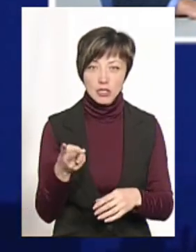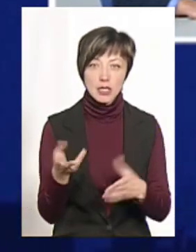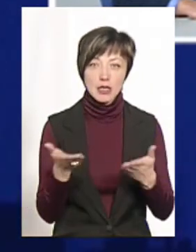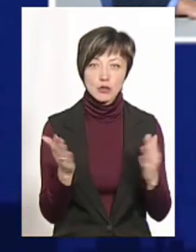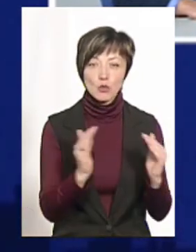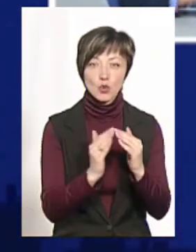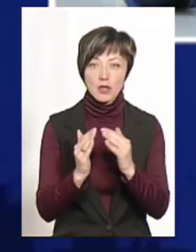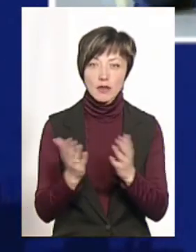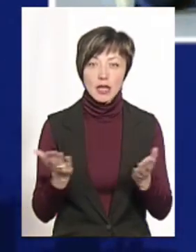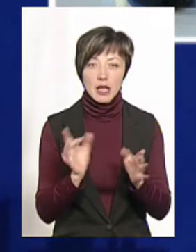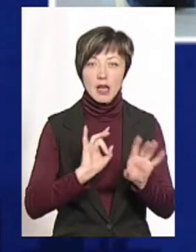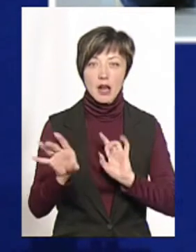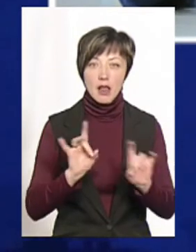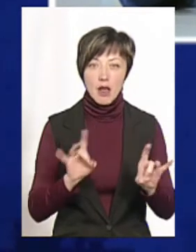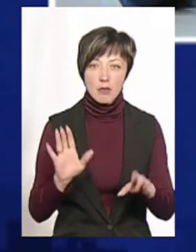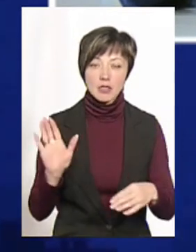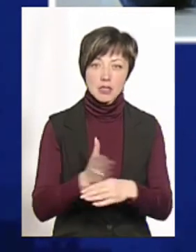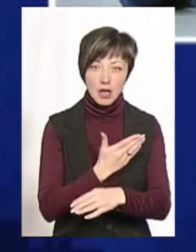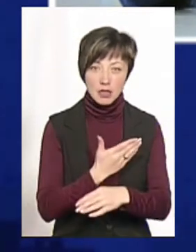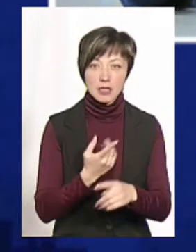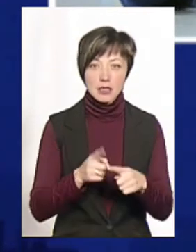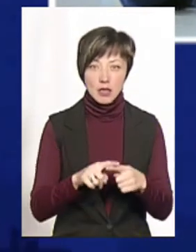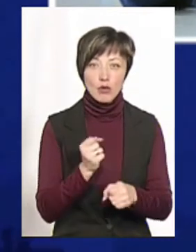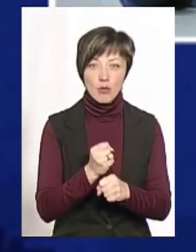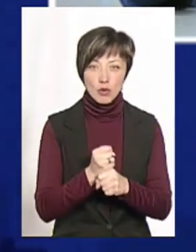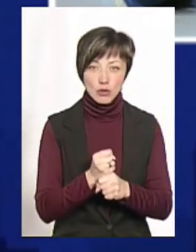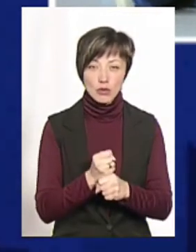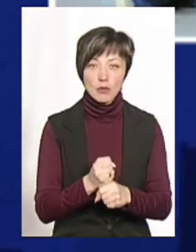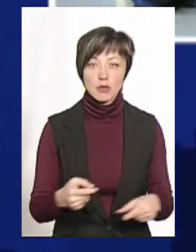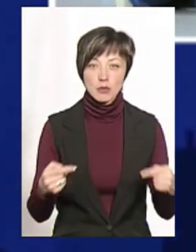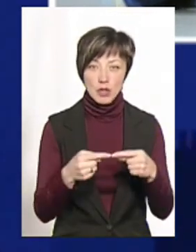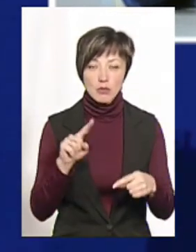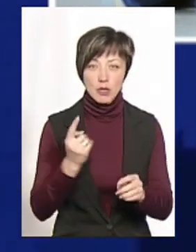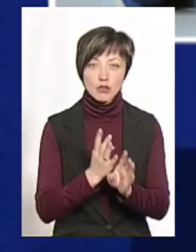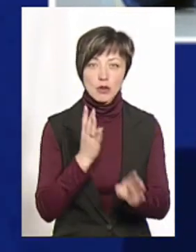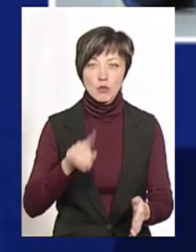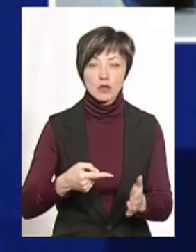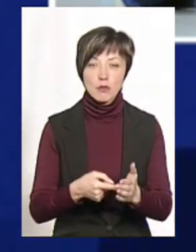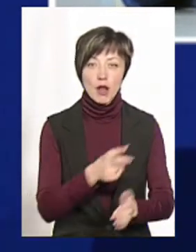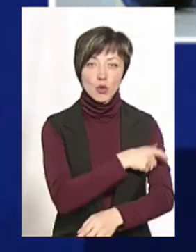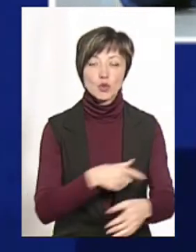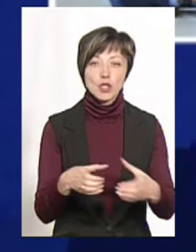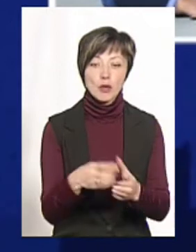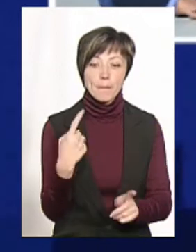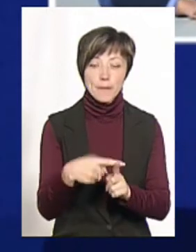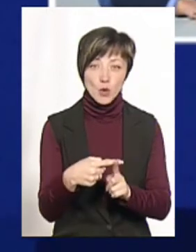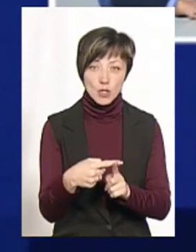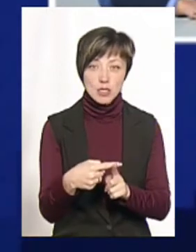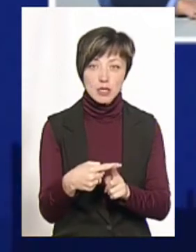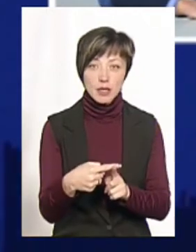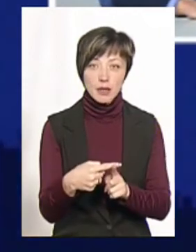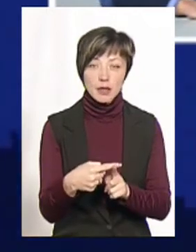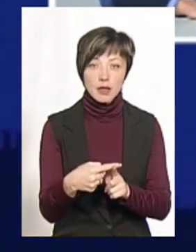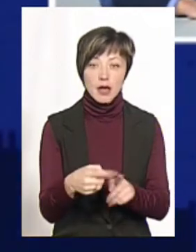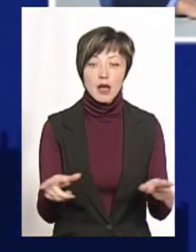десь якісь будівлі, які рекламу десь зняли, то робота безпосередньо в першу чергу муніципальної дружини. Плюс муніципальна